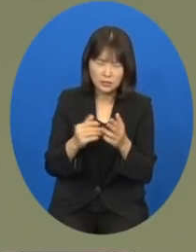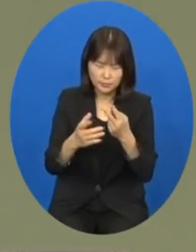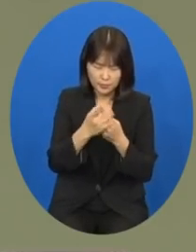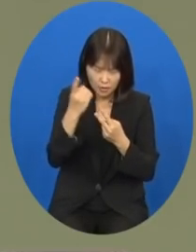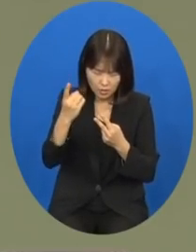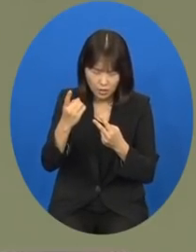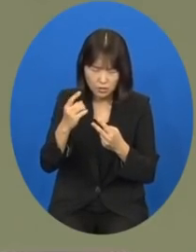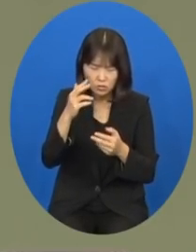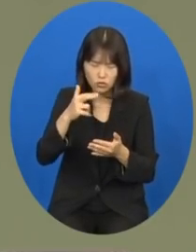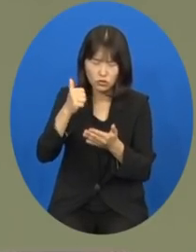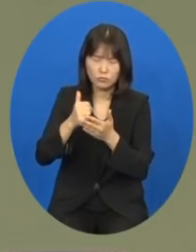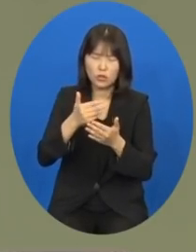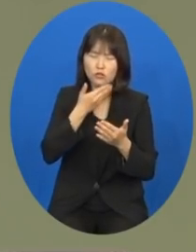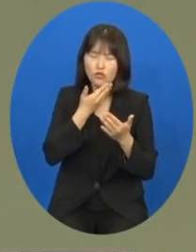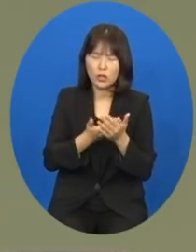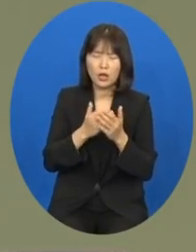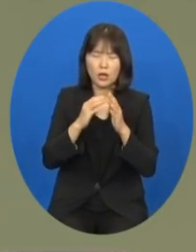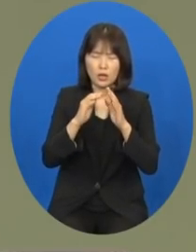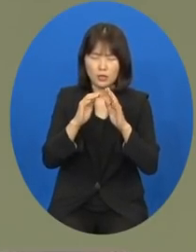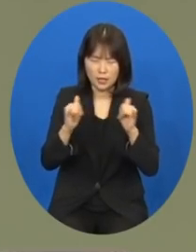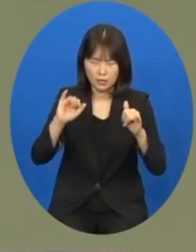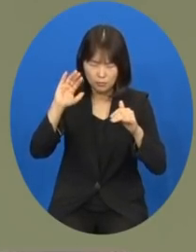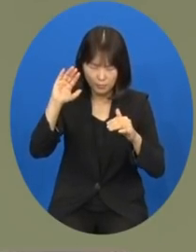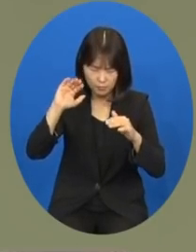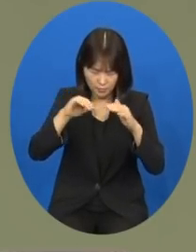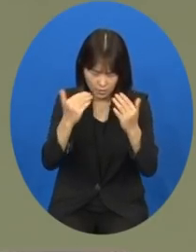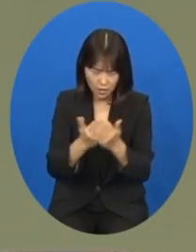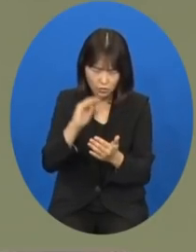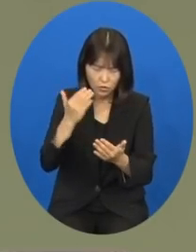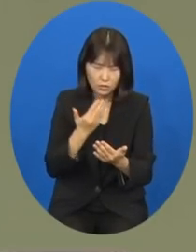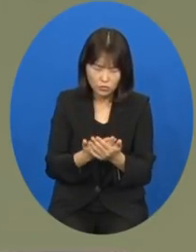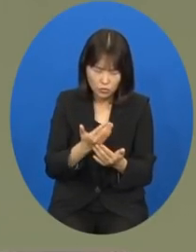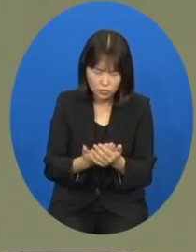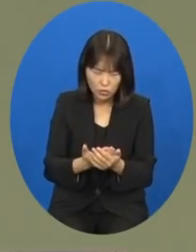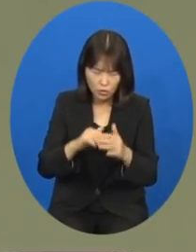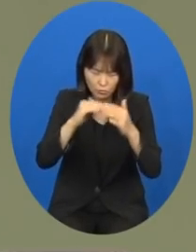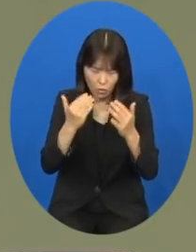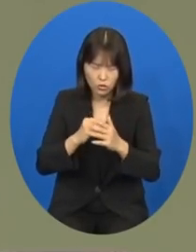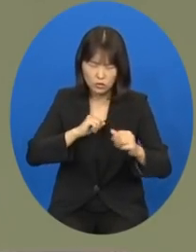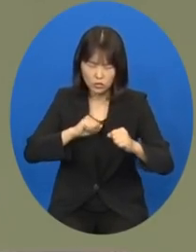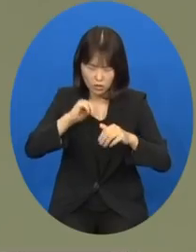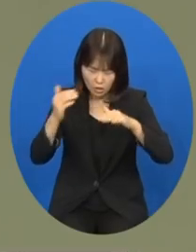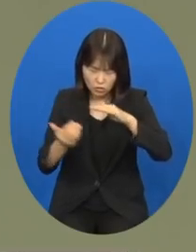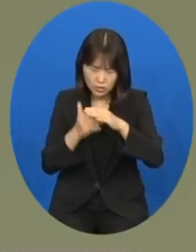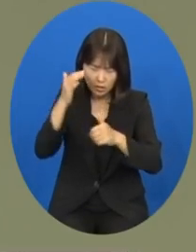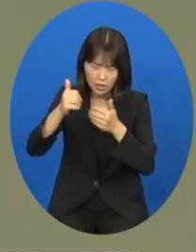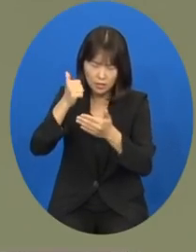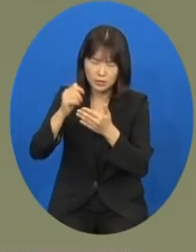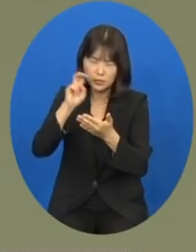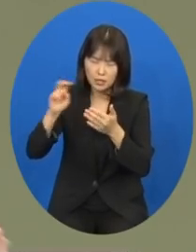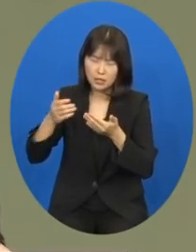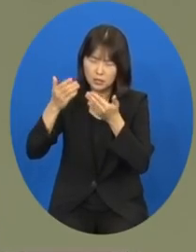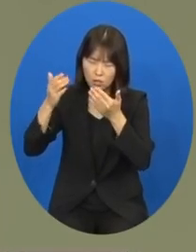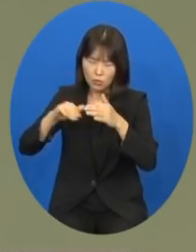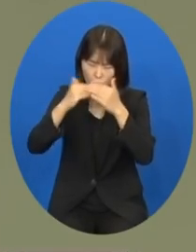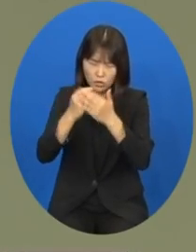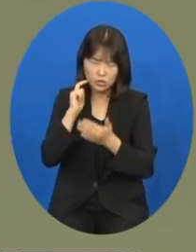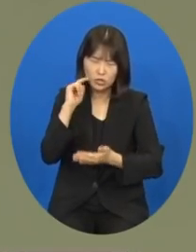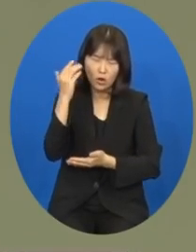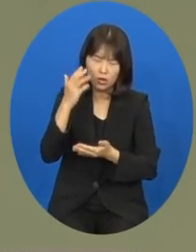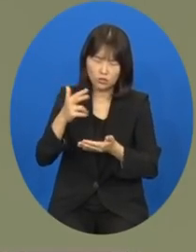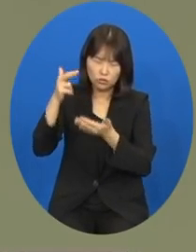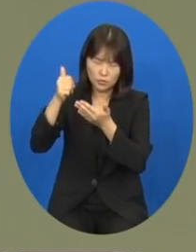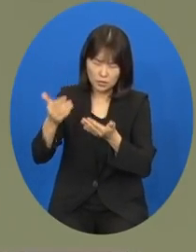되게 하여 출시 없어서 하나님 감사합니다 이 모든 역사를 이루실 주님을 찬양합니다 하나님 모든 좀 더 쉽게 올려 드리며